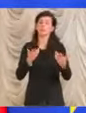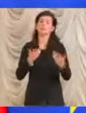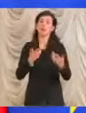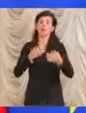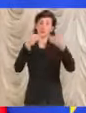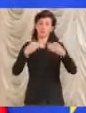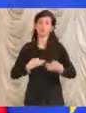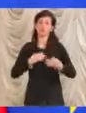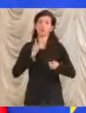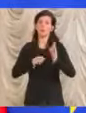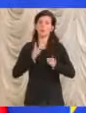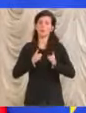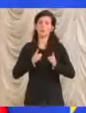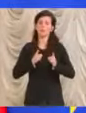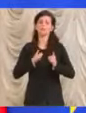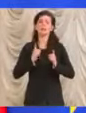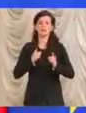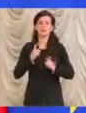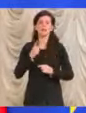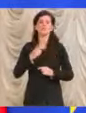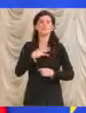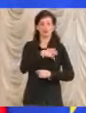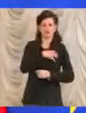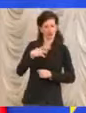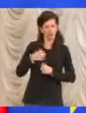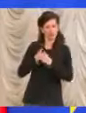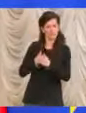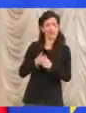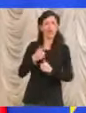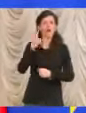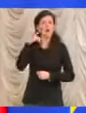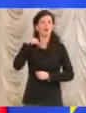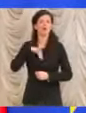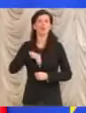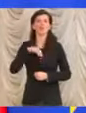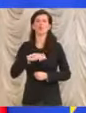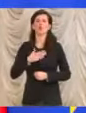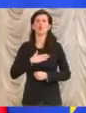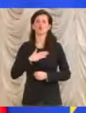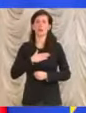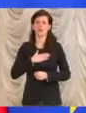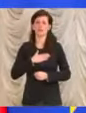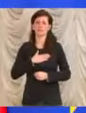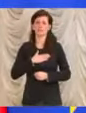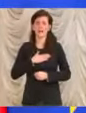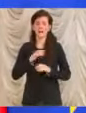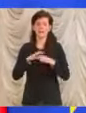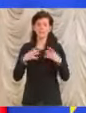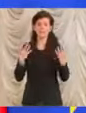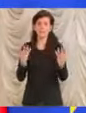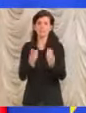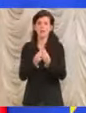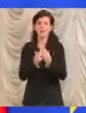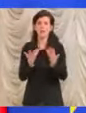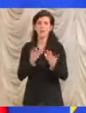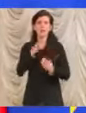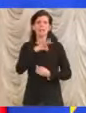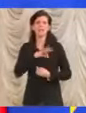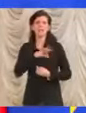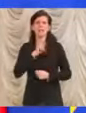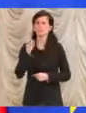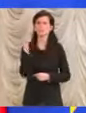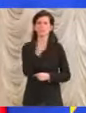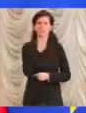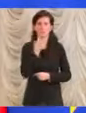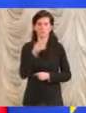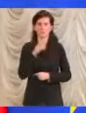decisione lo deve fare in scienza e coscienza mettendo insieme e contemperando tutti gli interessi in gioco quindi c'è la